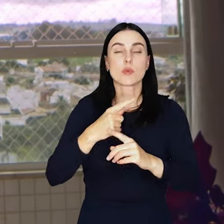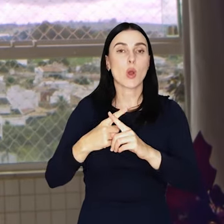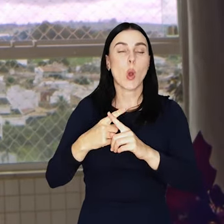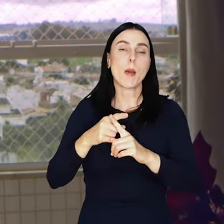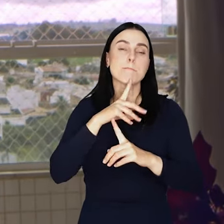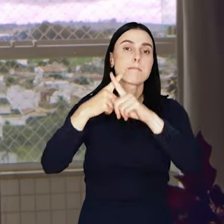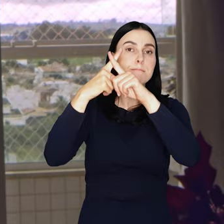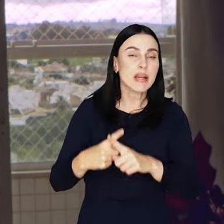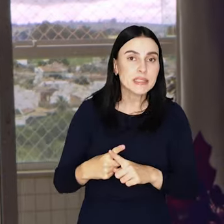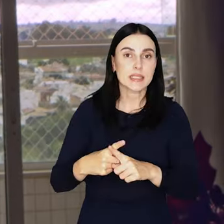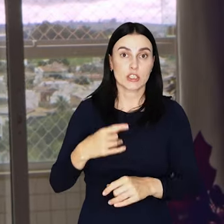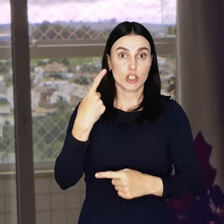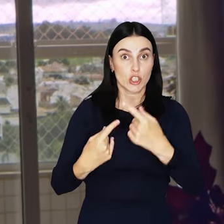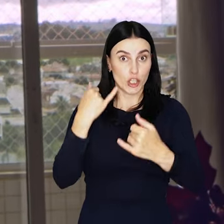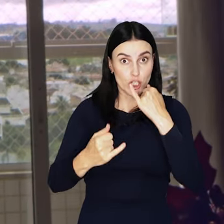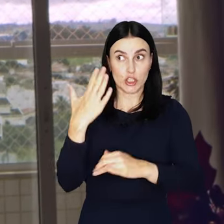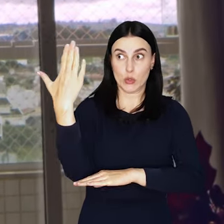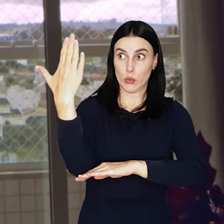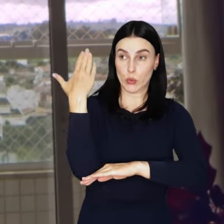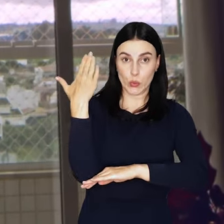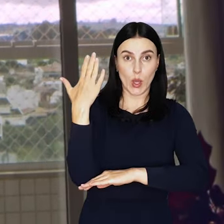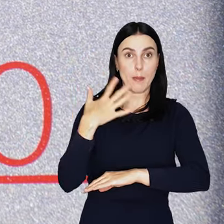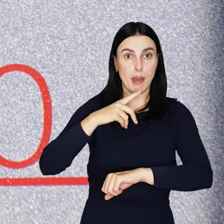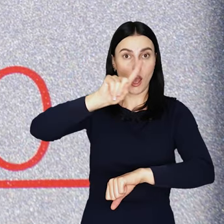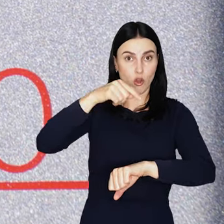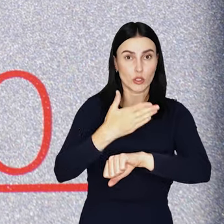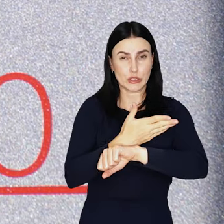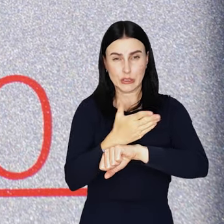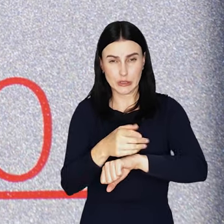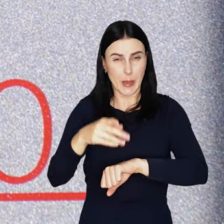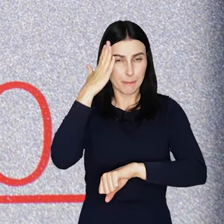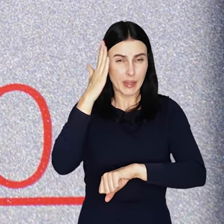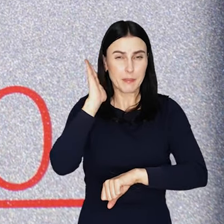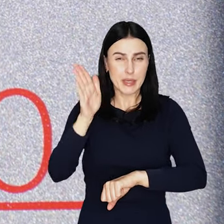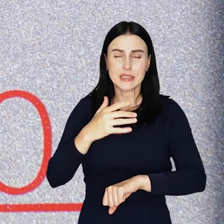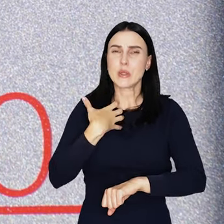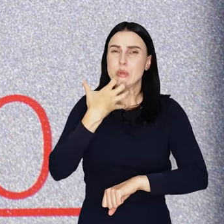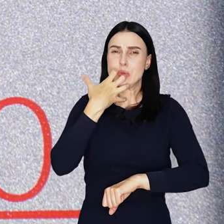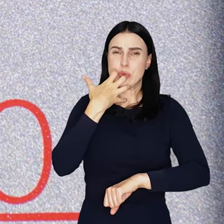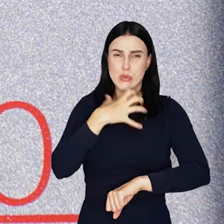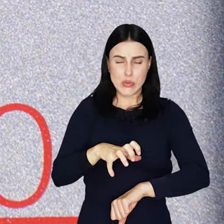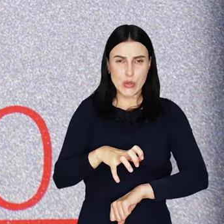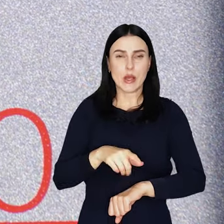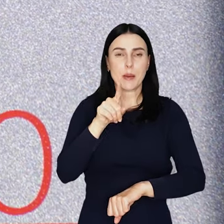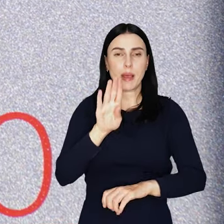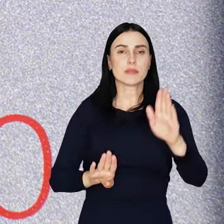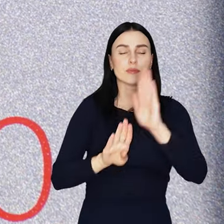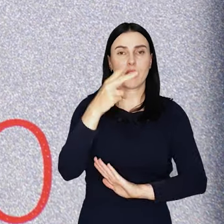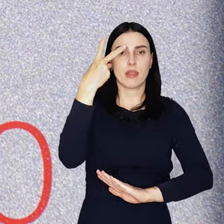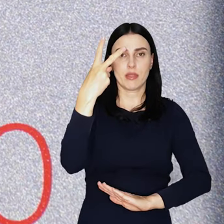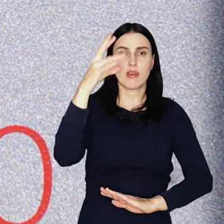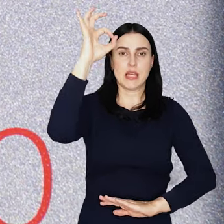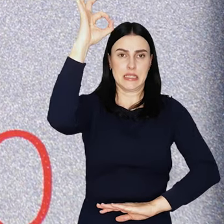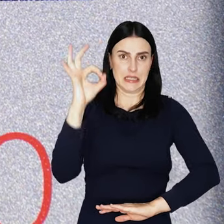że nawet niewielkie uchylenie okna może spowodować, że po kilku godzinach w mieszkaniu zrobi się goręcej, a temperatura